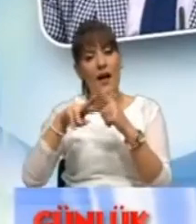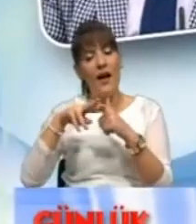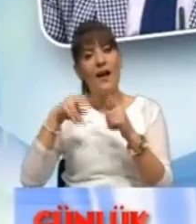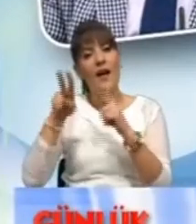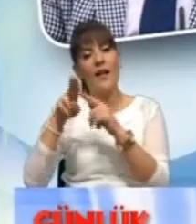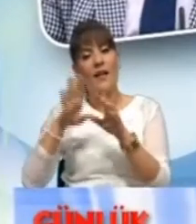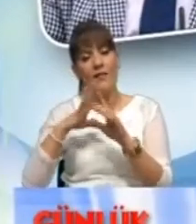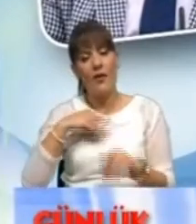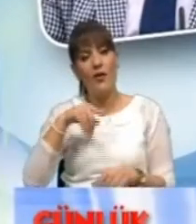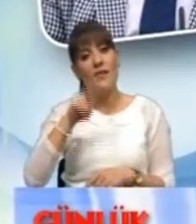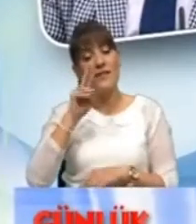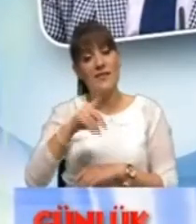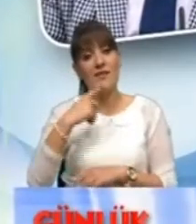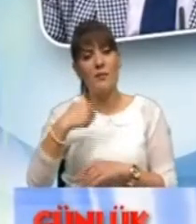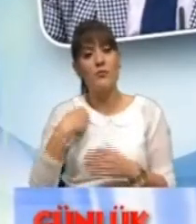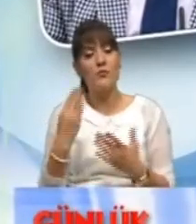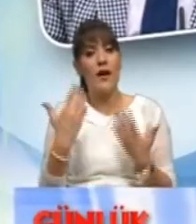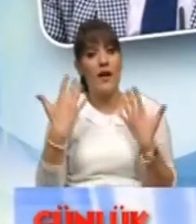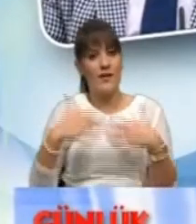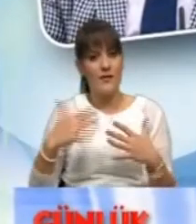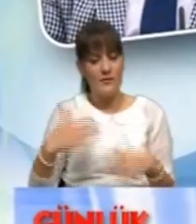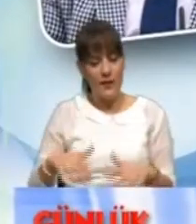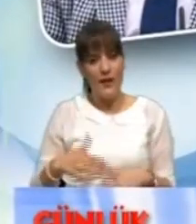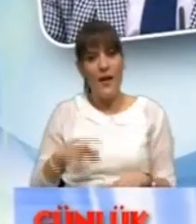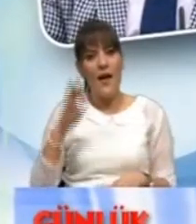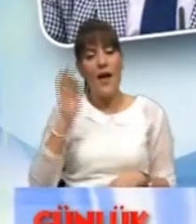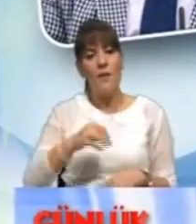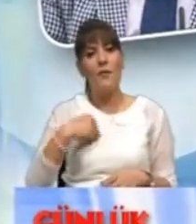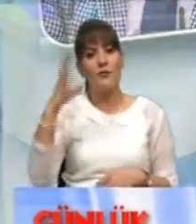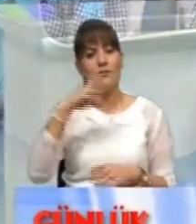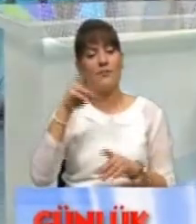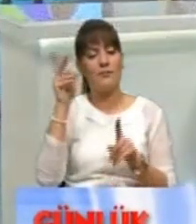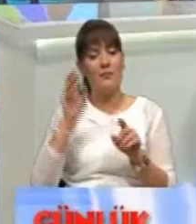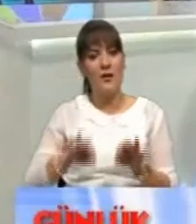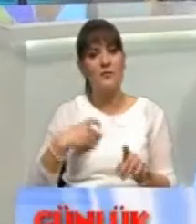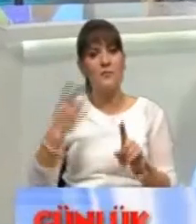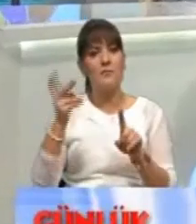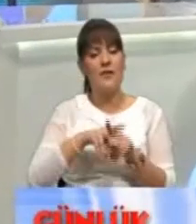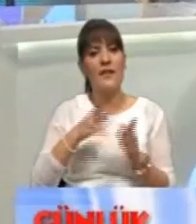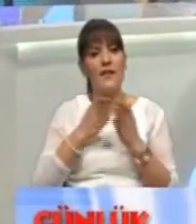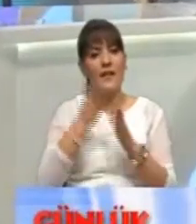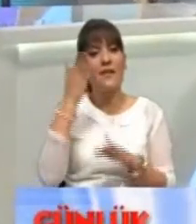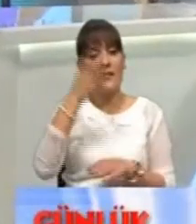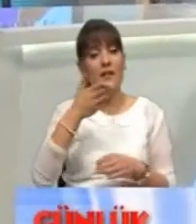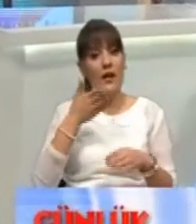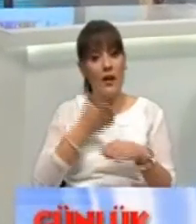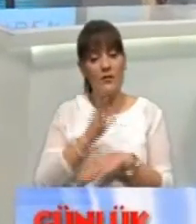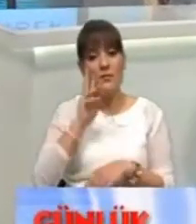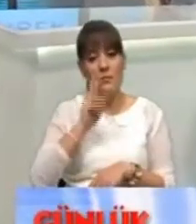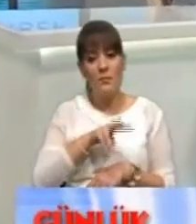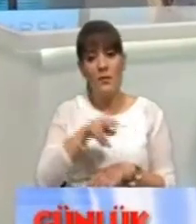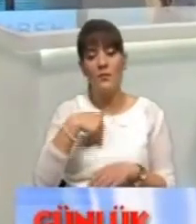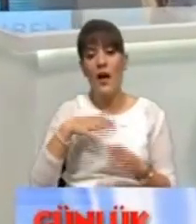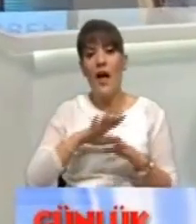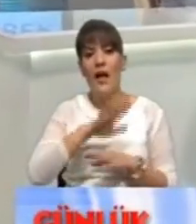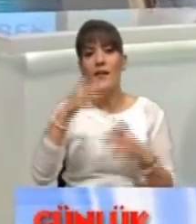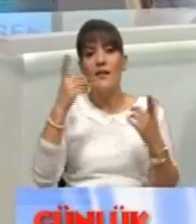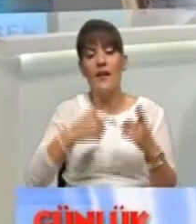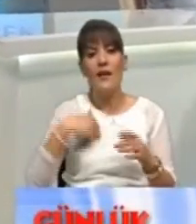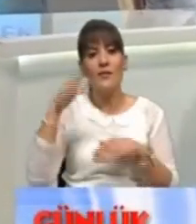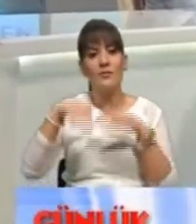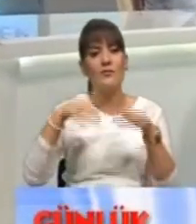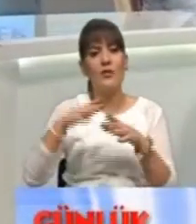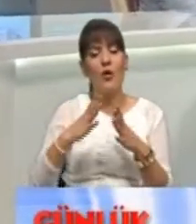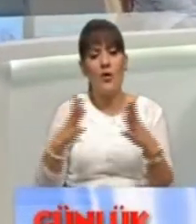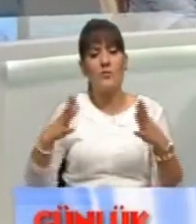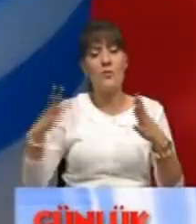izleyeceğiz dediler. Çok heyecanlandık. Hemen işte tur başladı, bindik teknelere gittik. Gerçekten de bakıyoruz sağımızda solumuzda bunlar